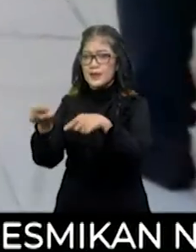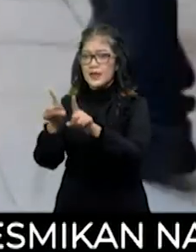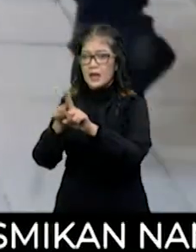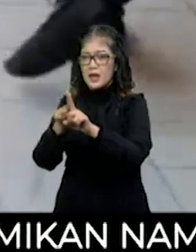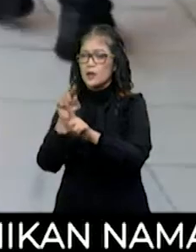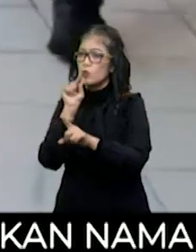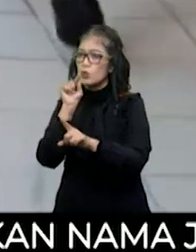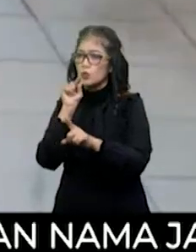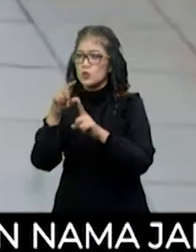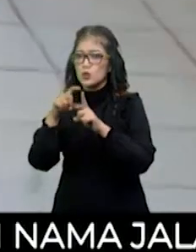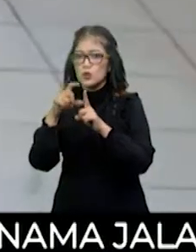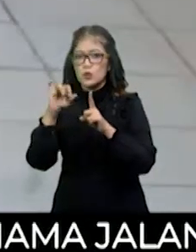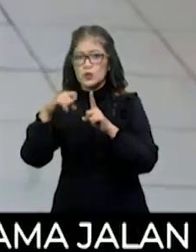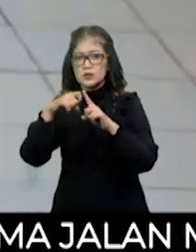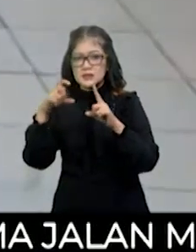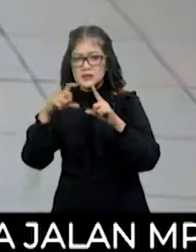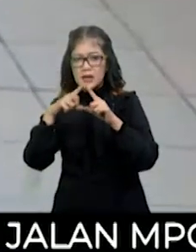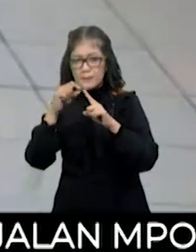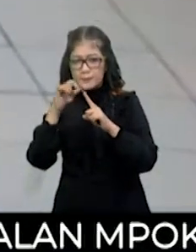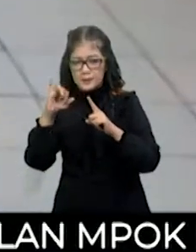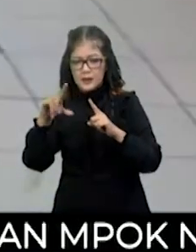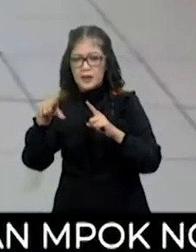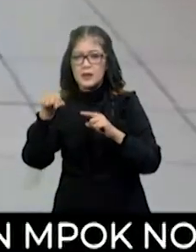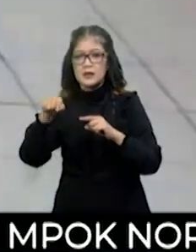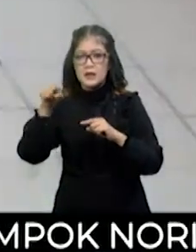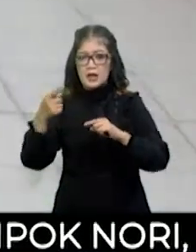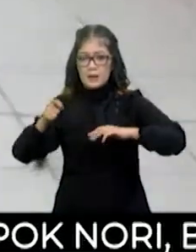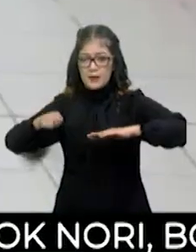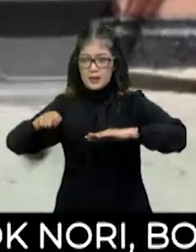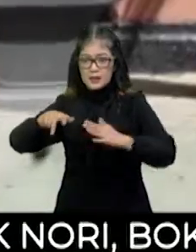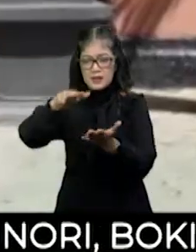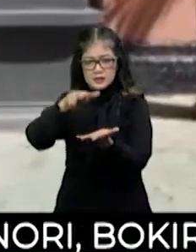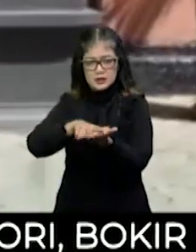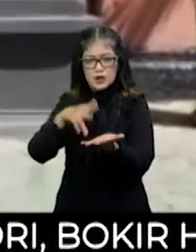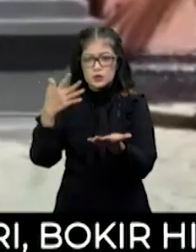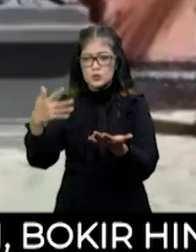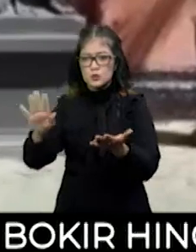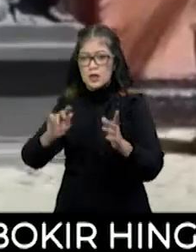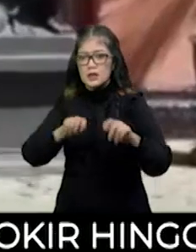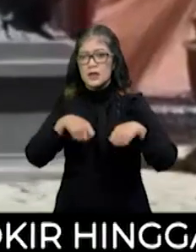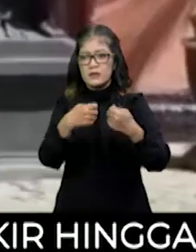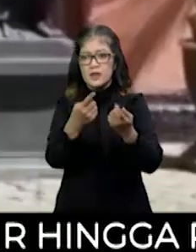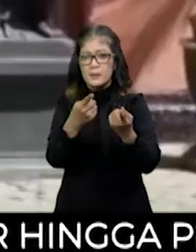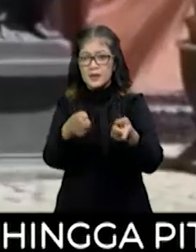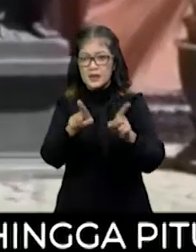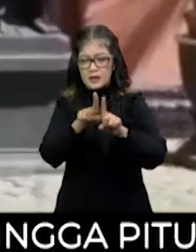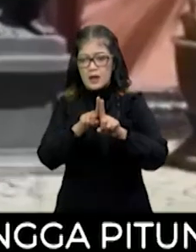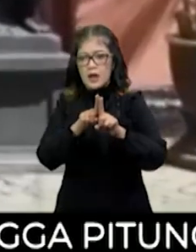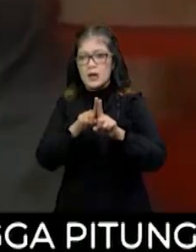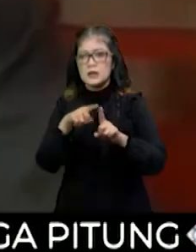sipil. Setelah disahkan Pengadilan Surabaya, mereka dapat melakukan pendaftaran perkawinan ke